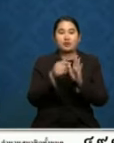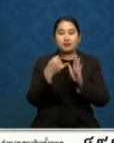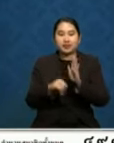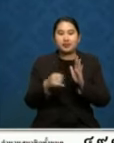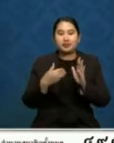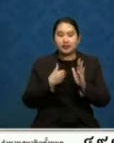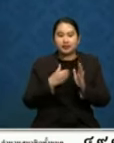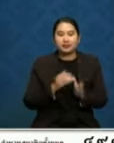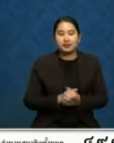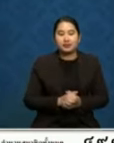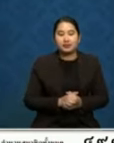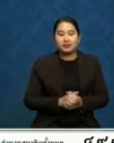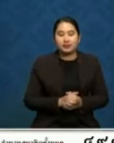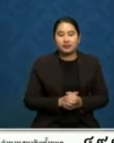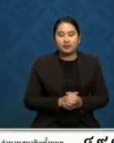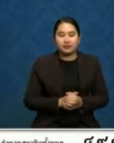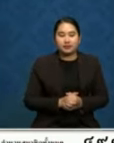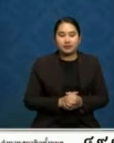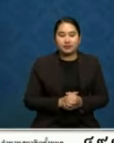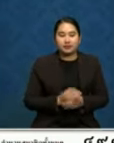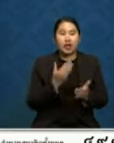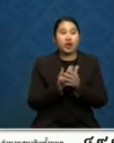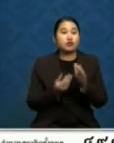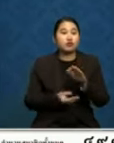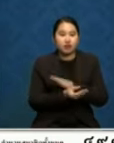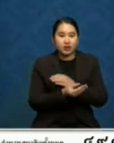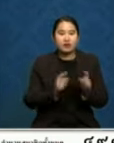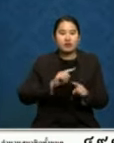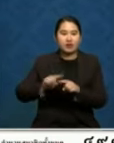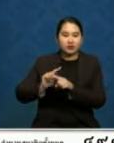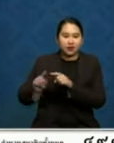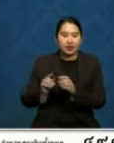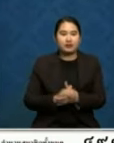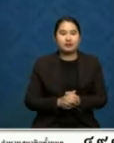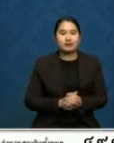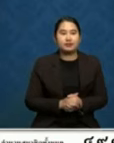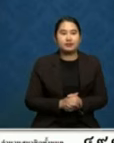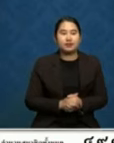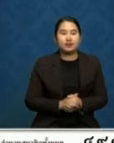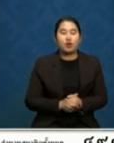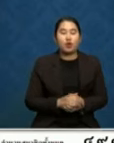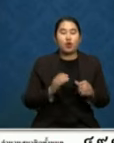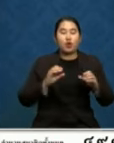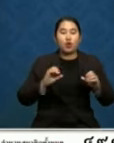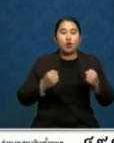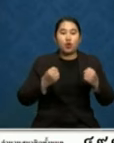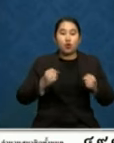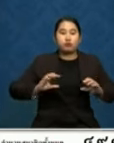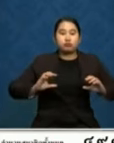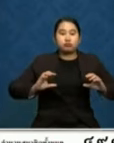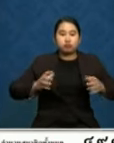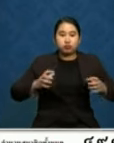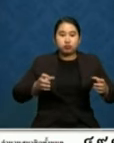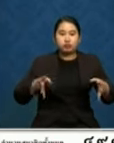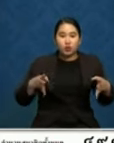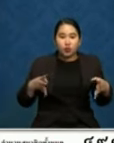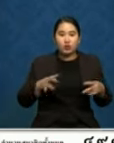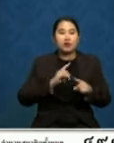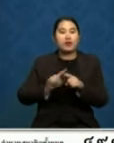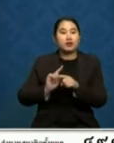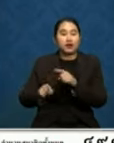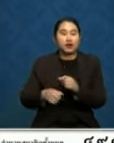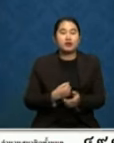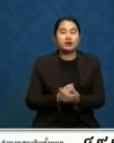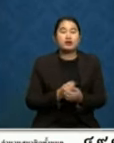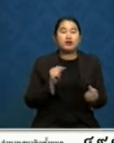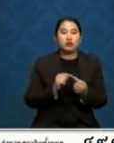มดสวยครับสวยทุกประเภทสวยรถบรรทุกสวยอิทธิพลท้องถิ่นสวยท